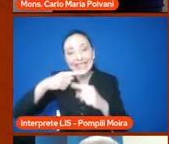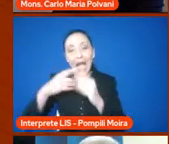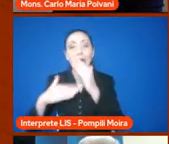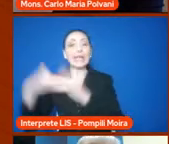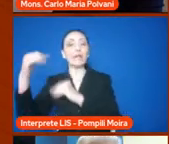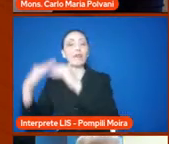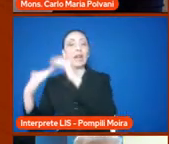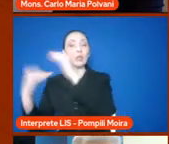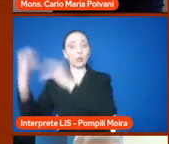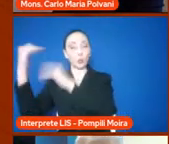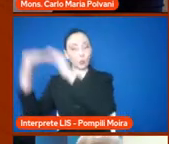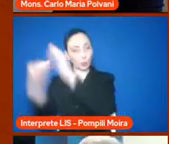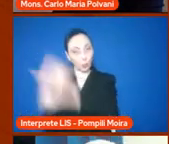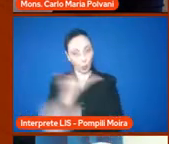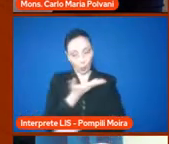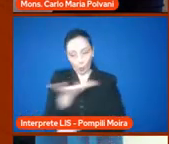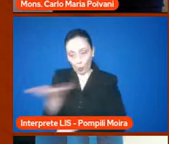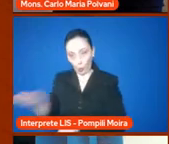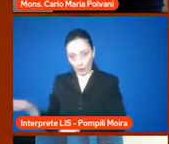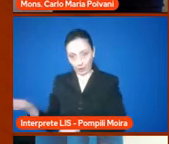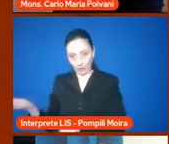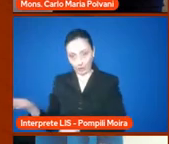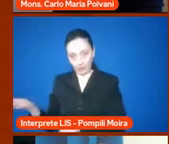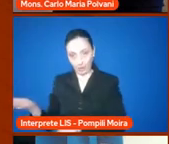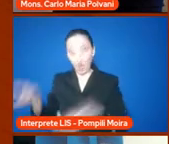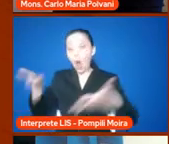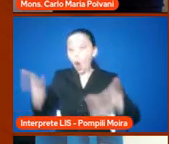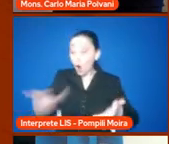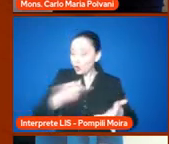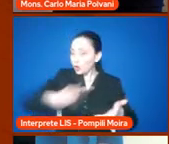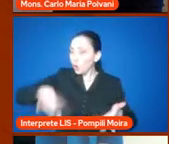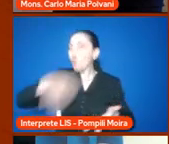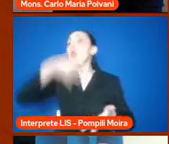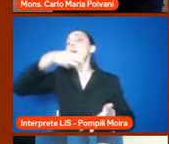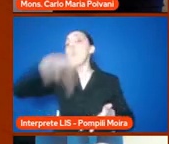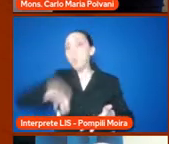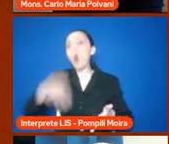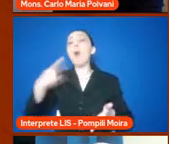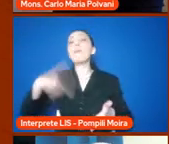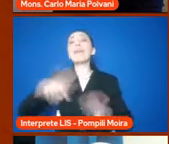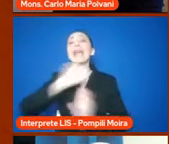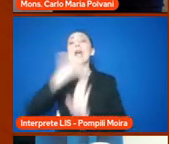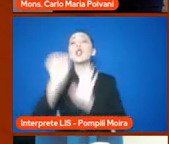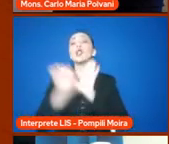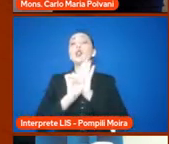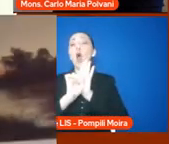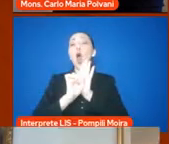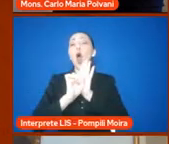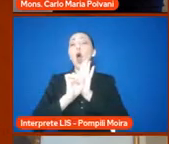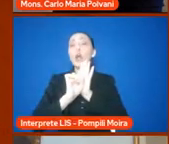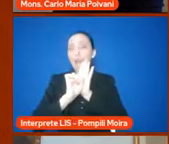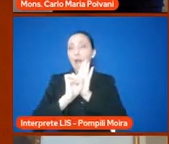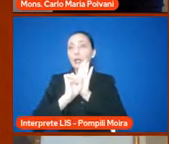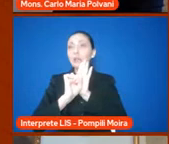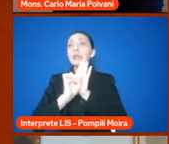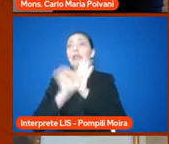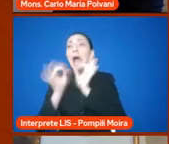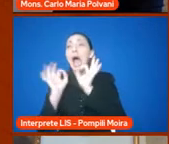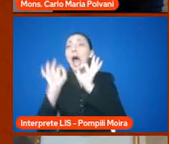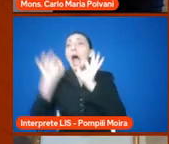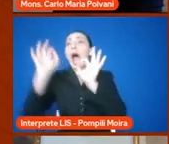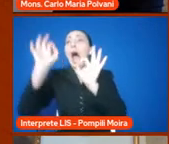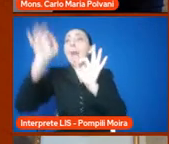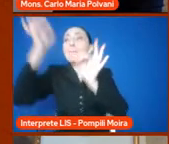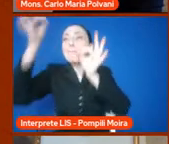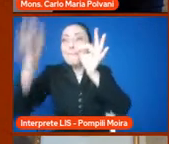è quello che possiamo fare oggi per cambiare il corso della storia. Grazie, Ministro. Allora, io, prima di cominciare